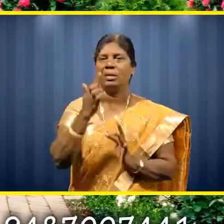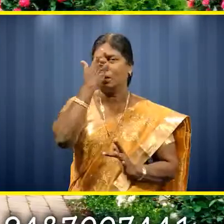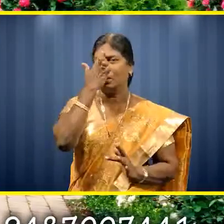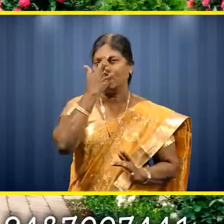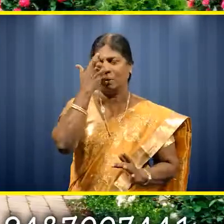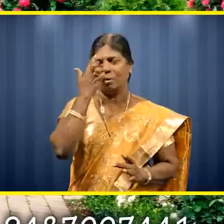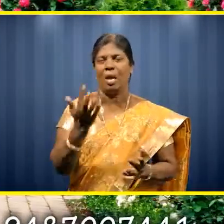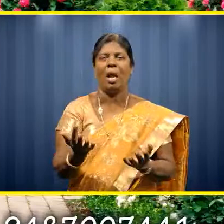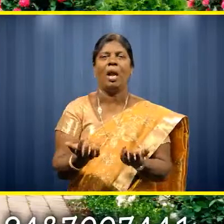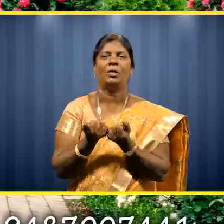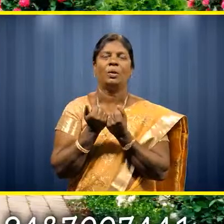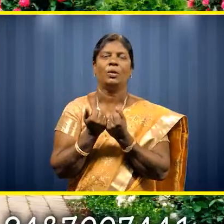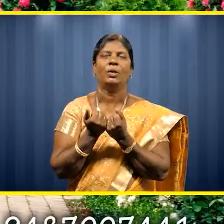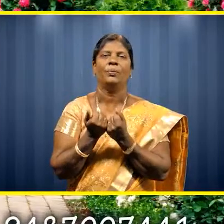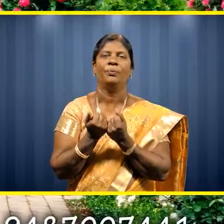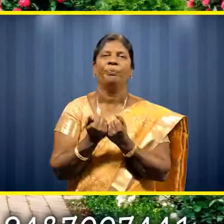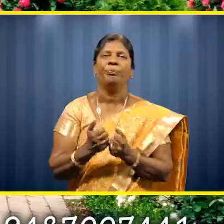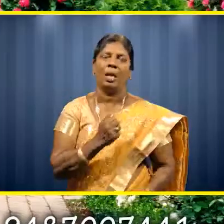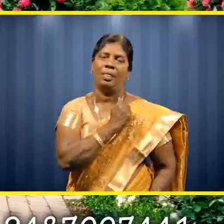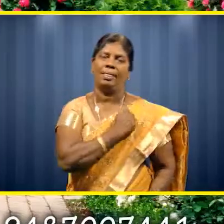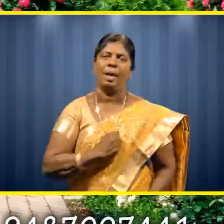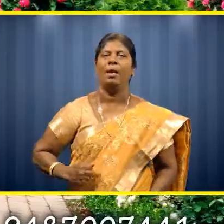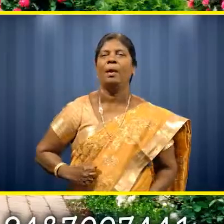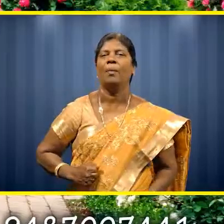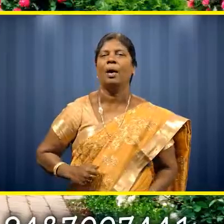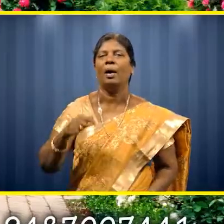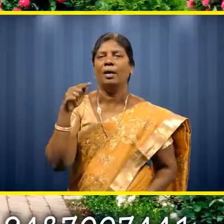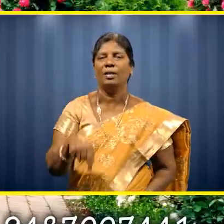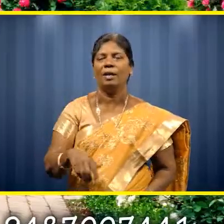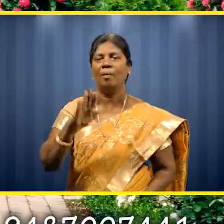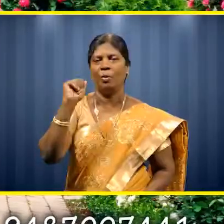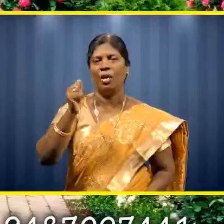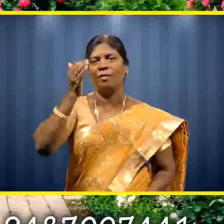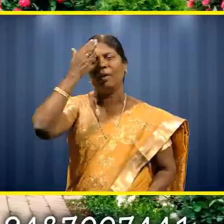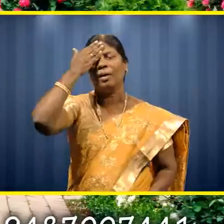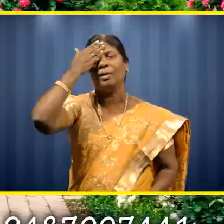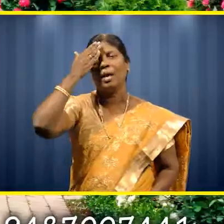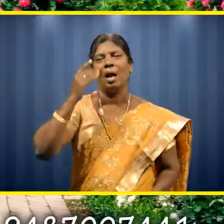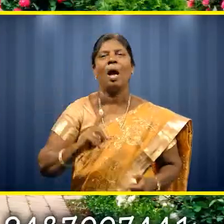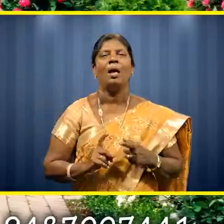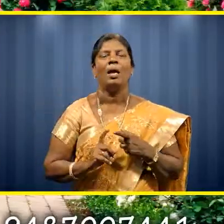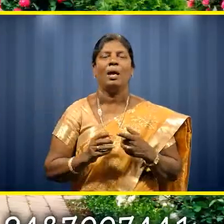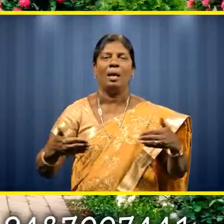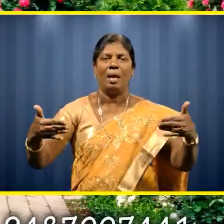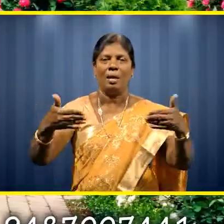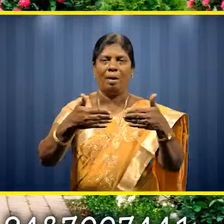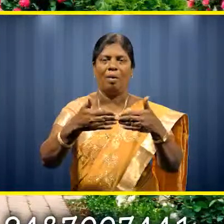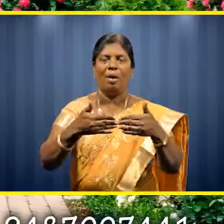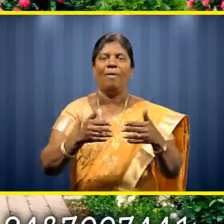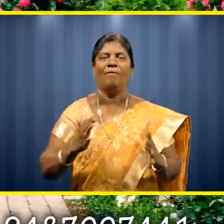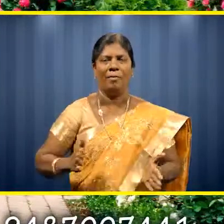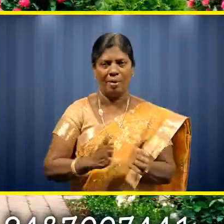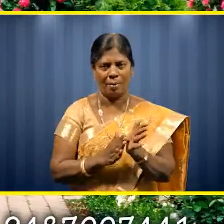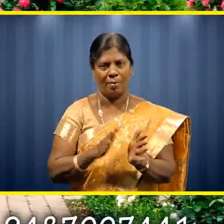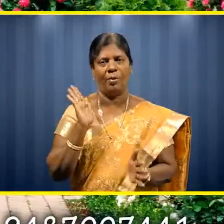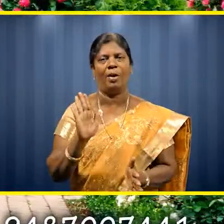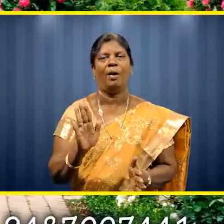ஆண்டவராகிய இயேசு கிறிஸ்துவை ஏற்றுக்கொண்டு தைரியமாக இந்த புதிய வருடத்தை எதிர்கொள்ள